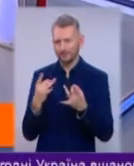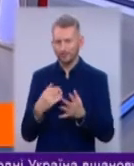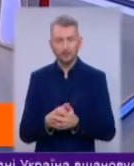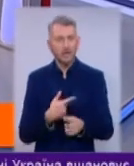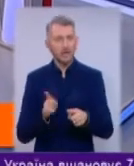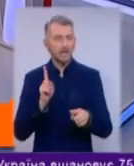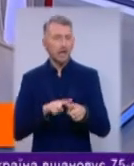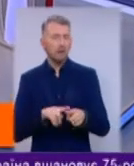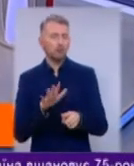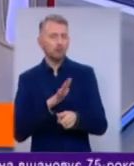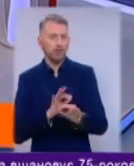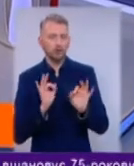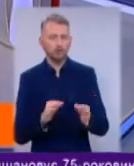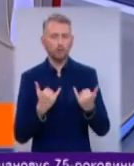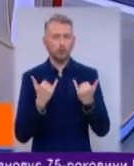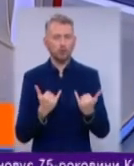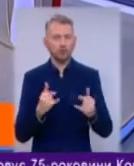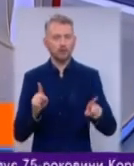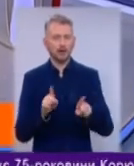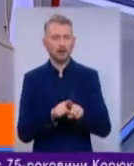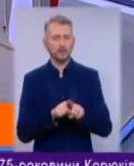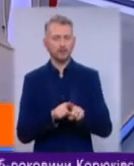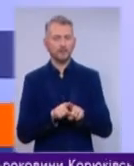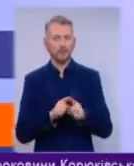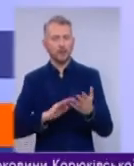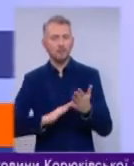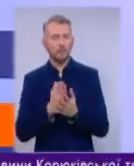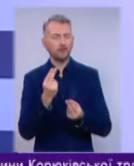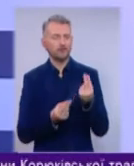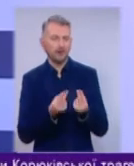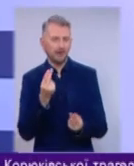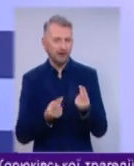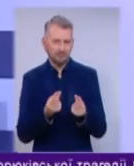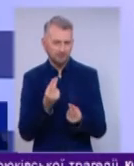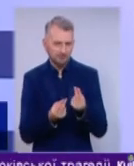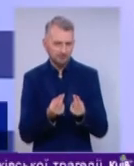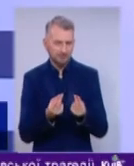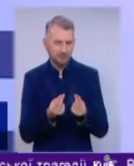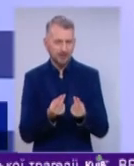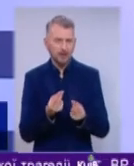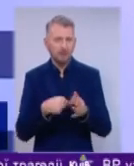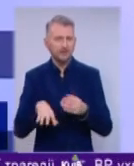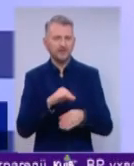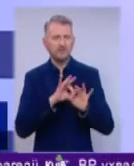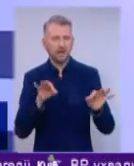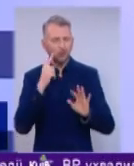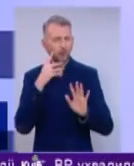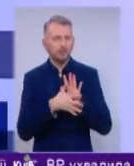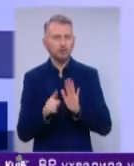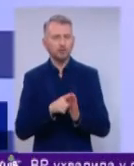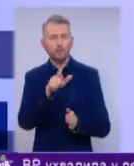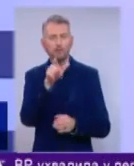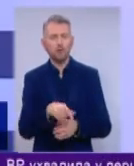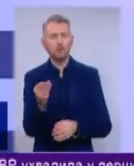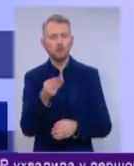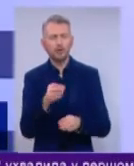була, безумовно, сьогодні така політична гра певна. Тому що ми всі прекрасно розуміємо, що пану